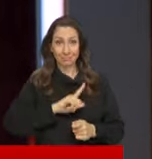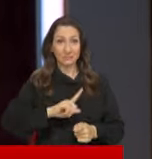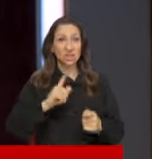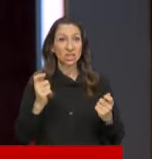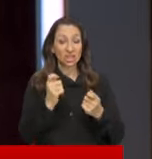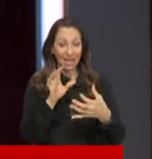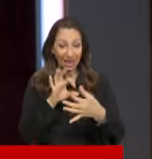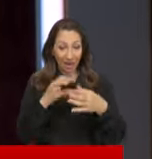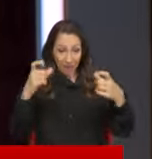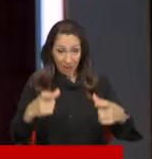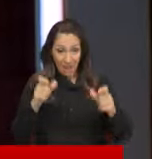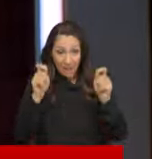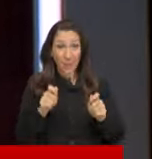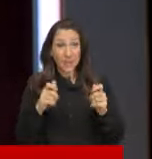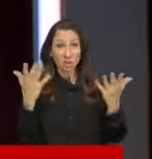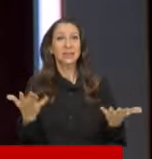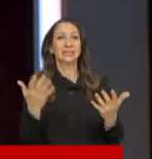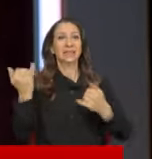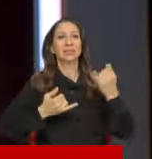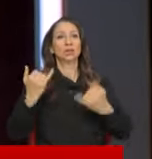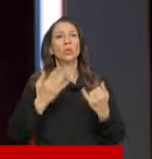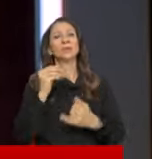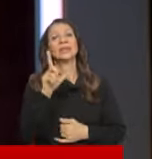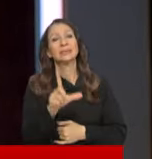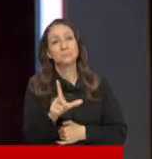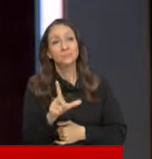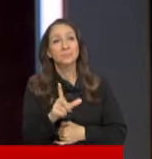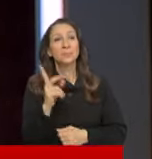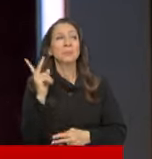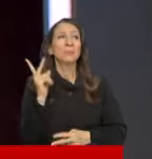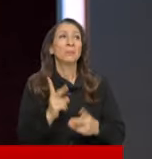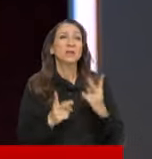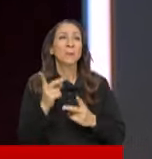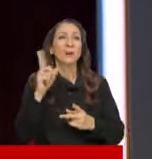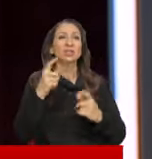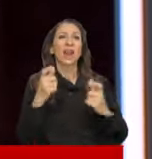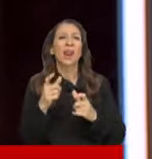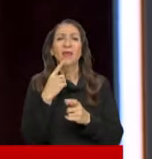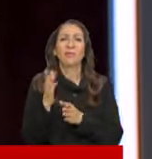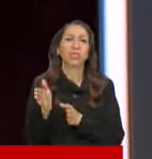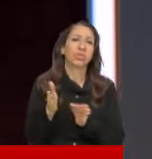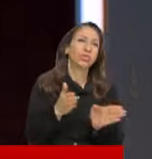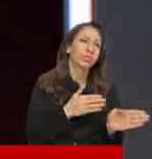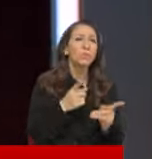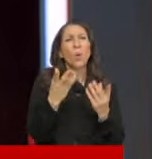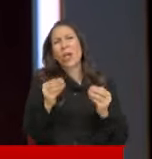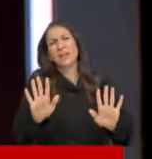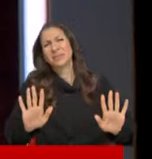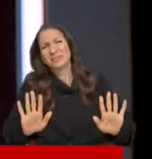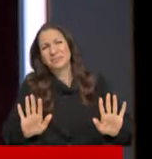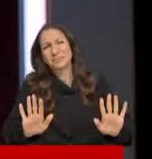işle ilgili yöre le ilgili yapabilecekleriniz tartışılması gerekiyor Yani bazen başka başka yönlere çekiliyor e bunlar olur hani